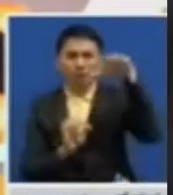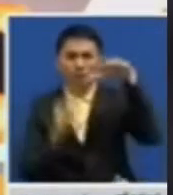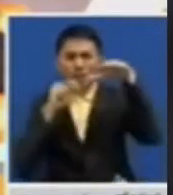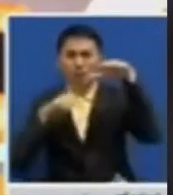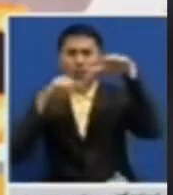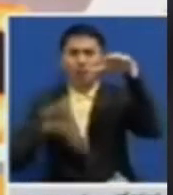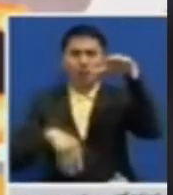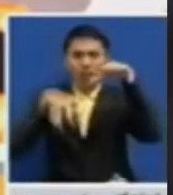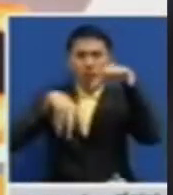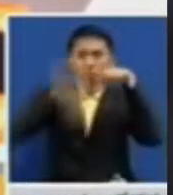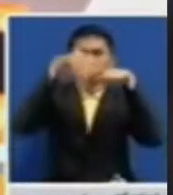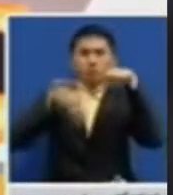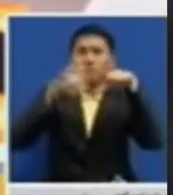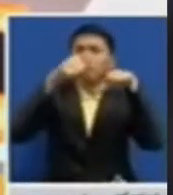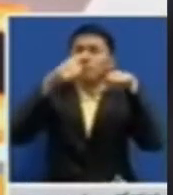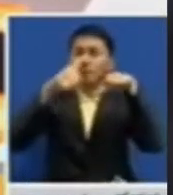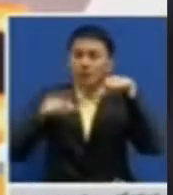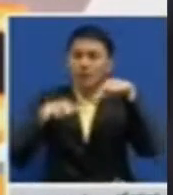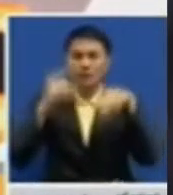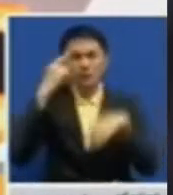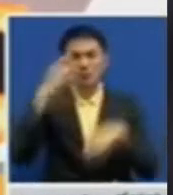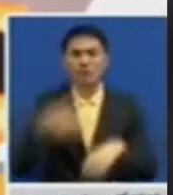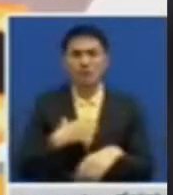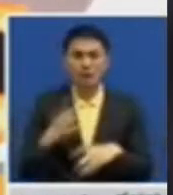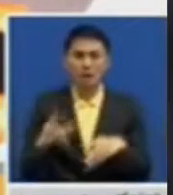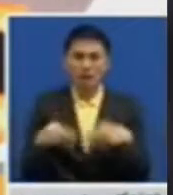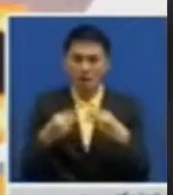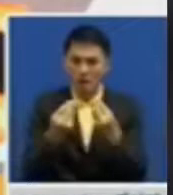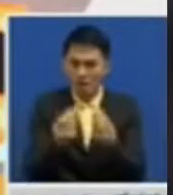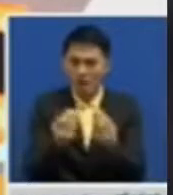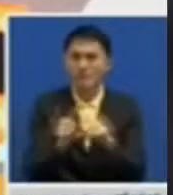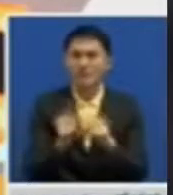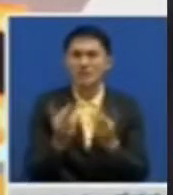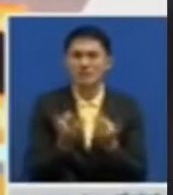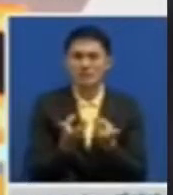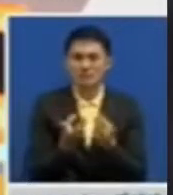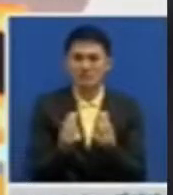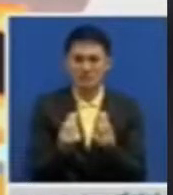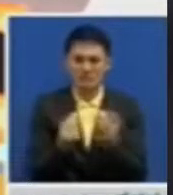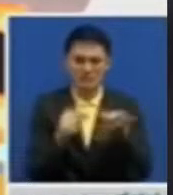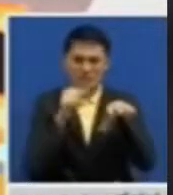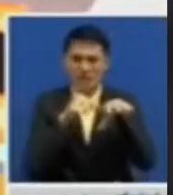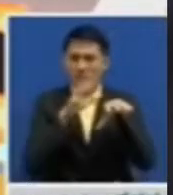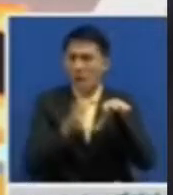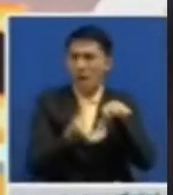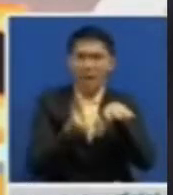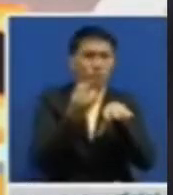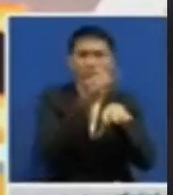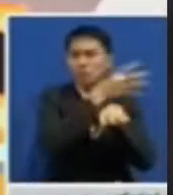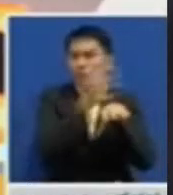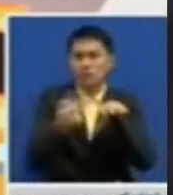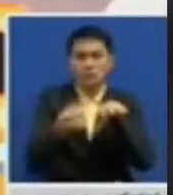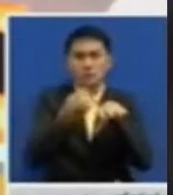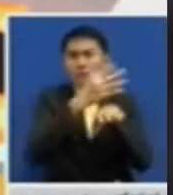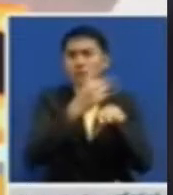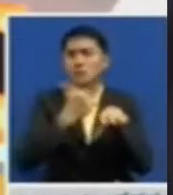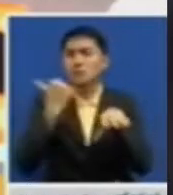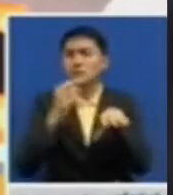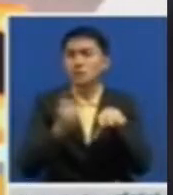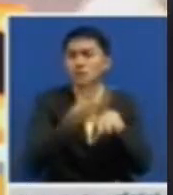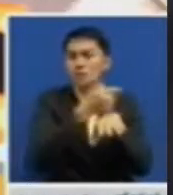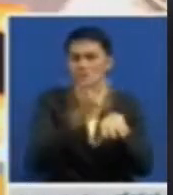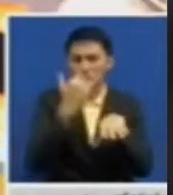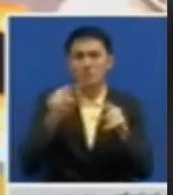พี่น้องพี่น้องอยากจะให้ขุดลอกใหม่โดยนำดินไปทิ้งที่อื่นซึ่งพี่น้องมีที่ทิ้งดินอยู่แล้ว